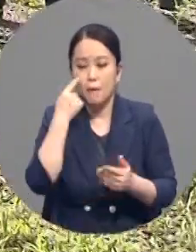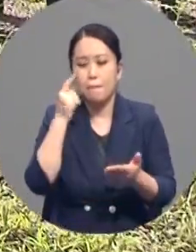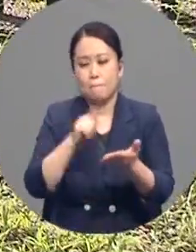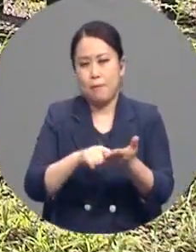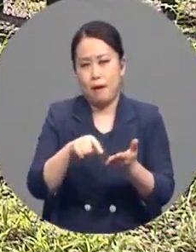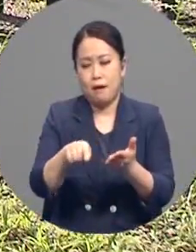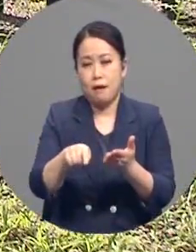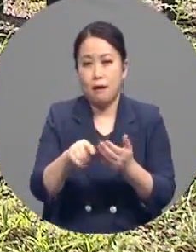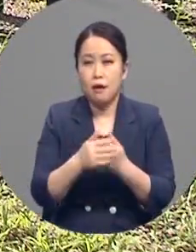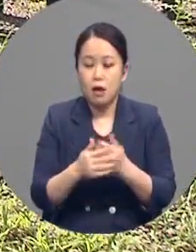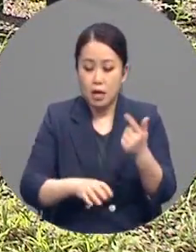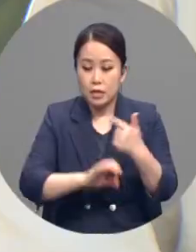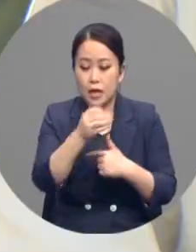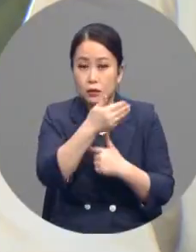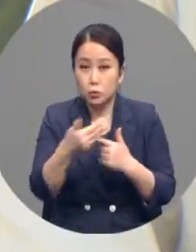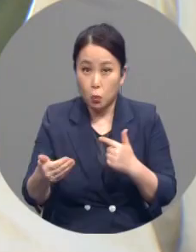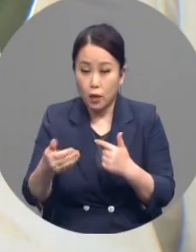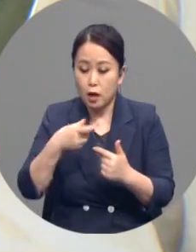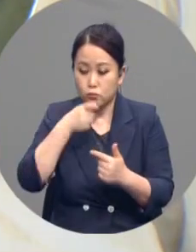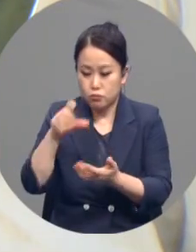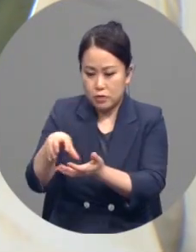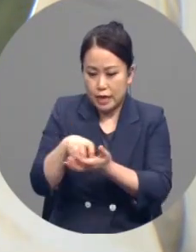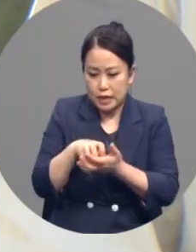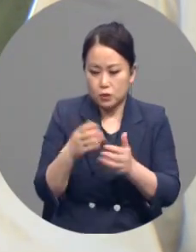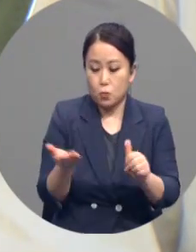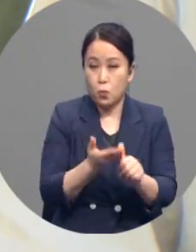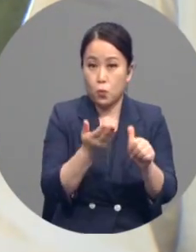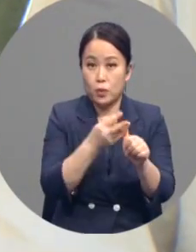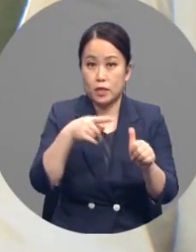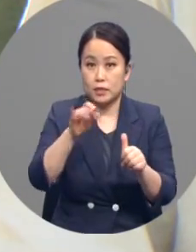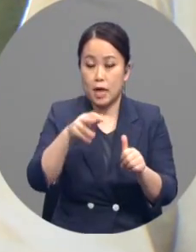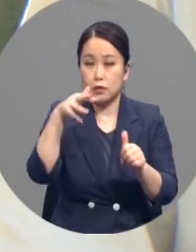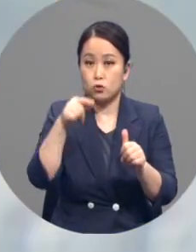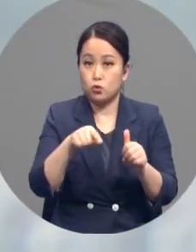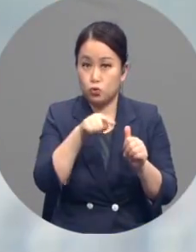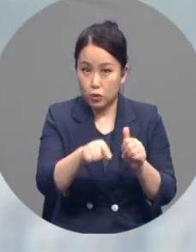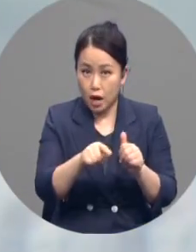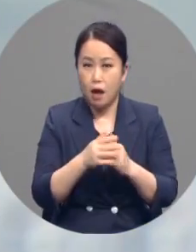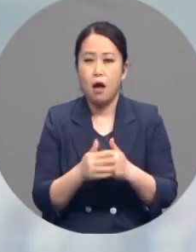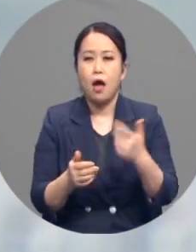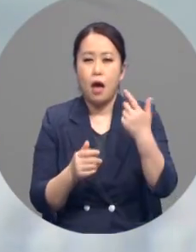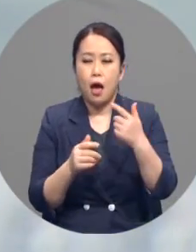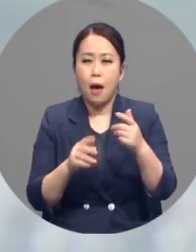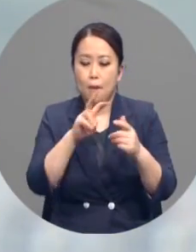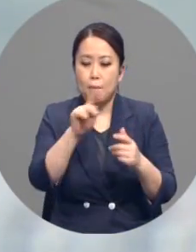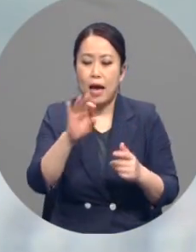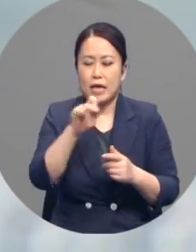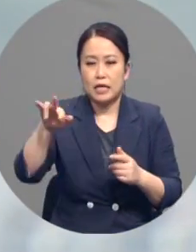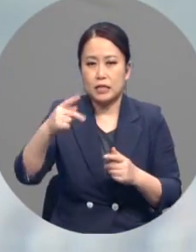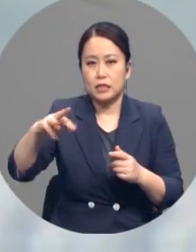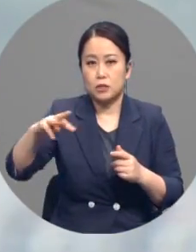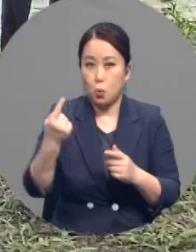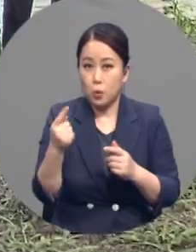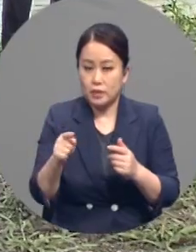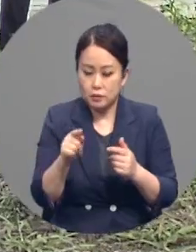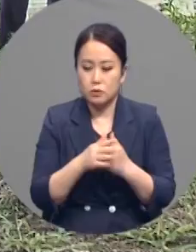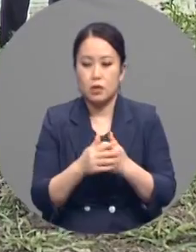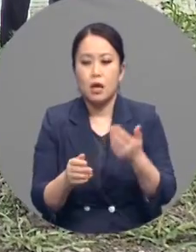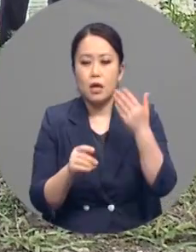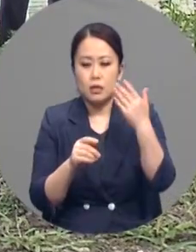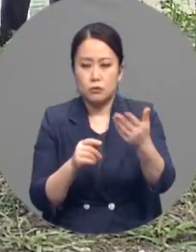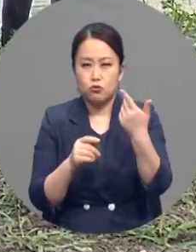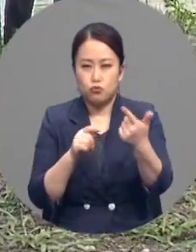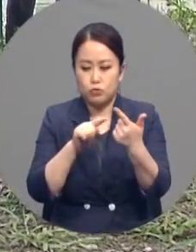환경운동연합은 낙동강 물로 키운 상추에서 1kg당 67.9마이크로그램의 마이크로시스틴이 검출됐다며